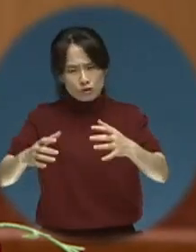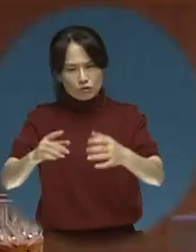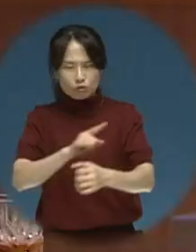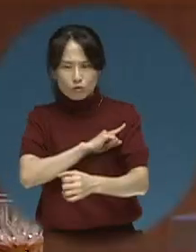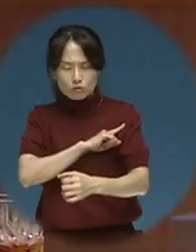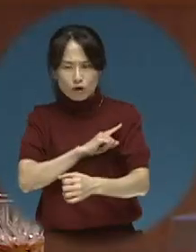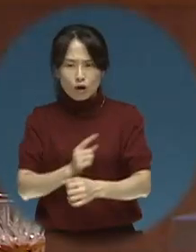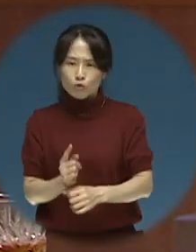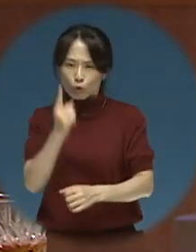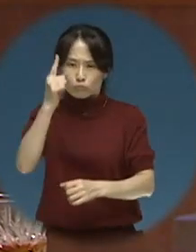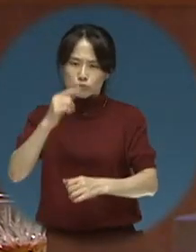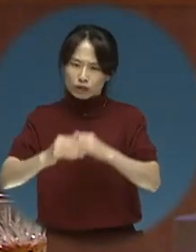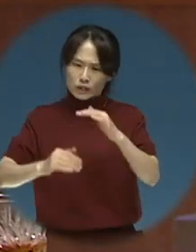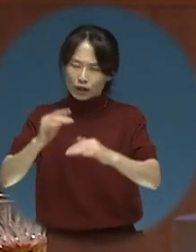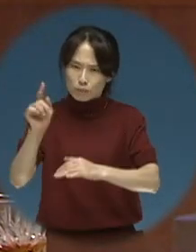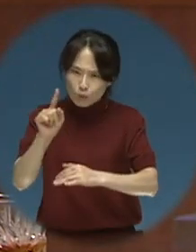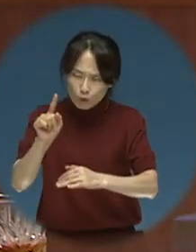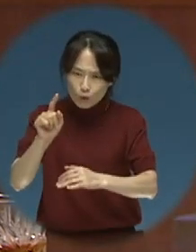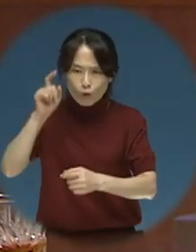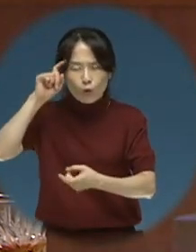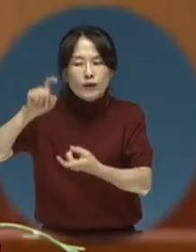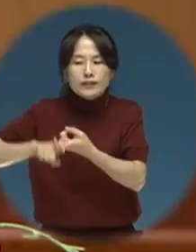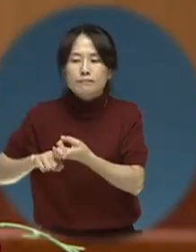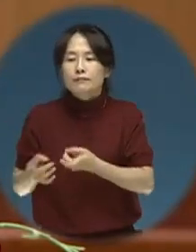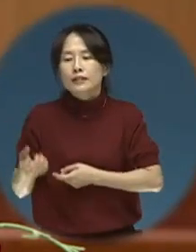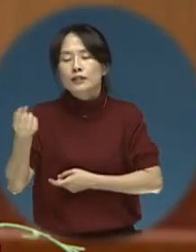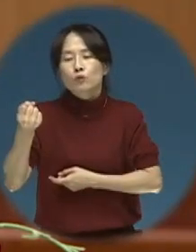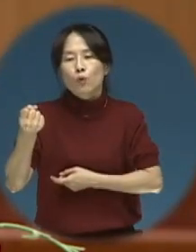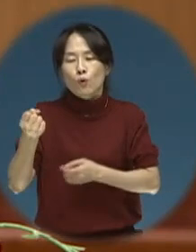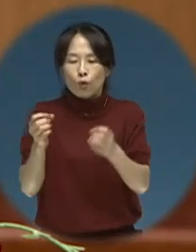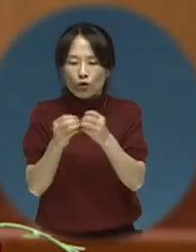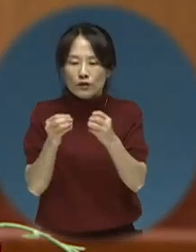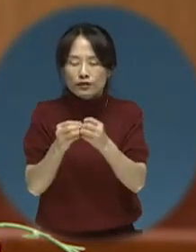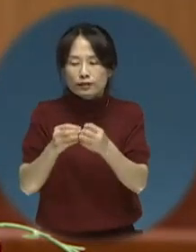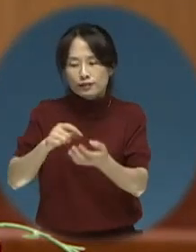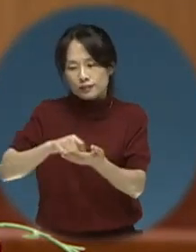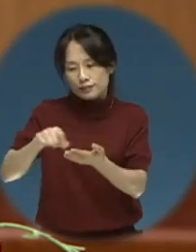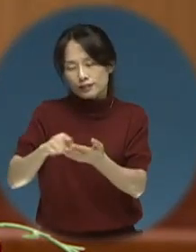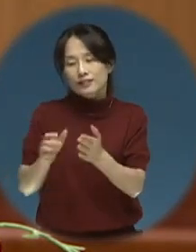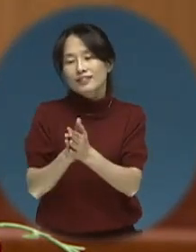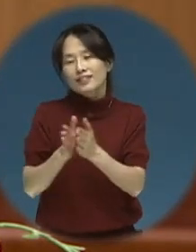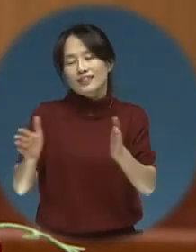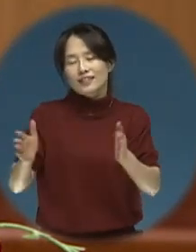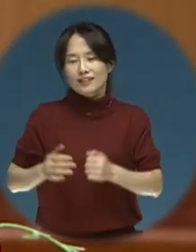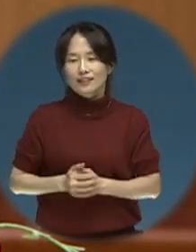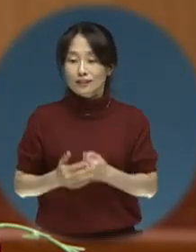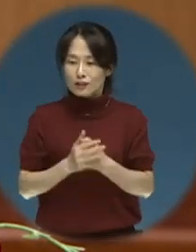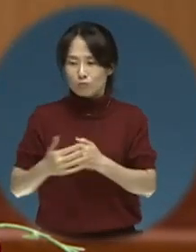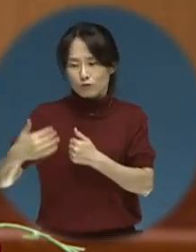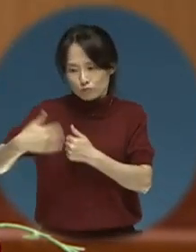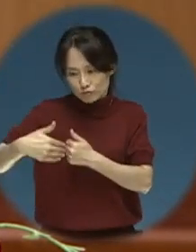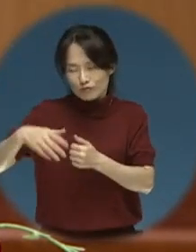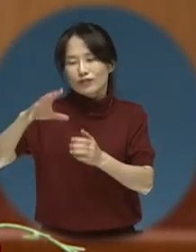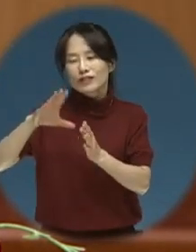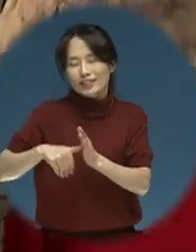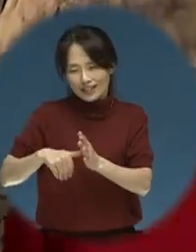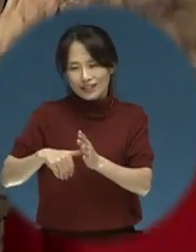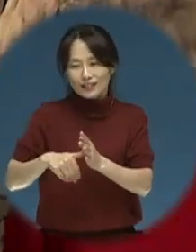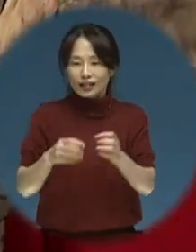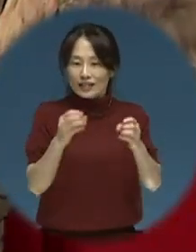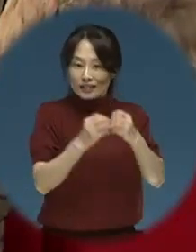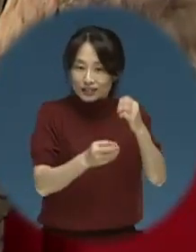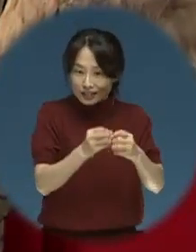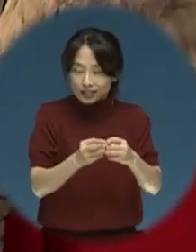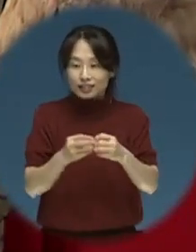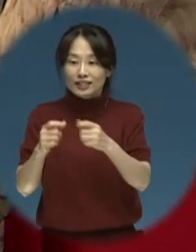찾고 예, 그 관심을 예. 이제 거기 두는 예, 거죠. 예. 그래서 그 청탁에 의해서 있고 또 자기 계획 아 내가